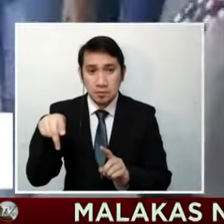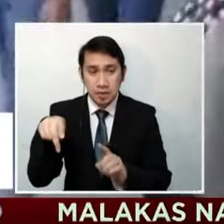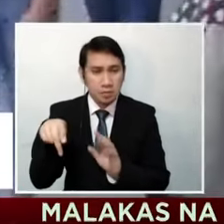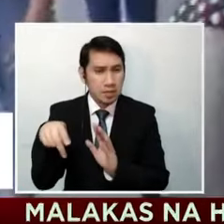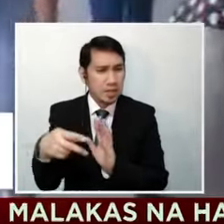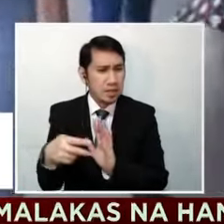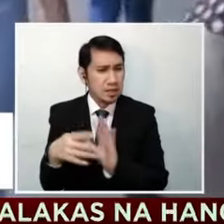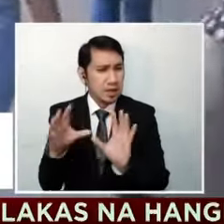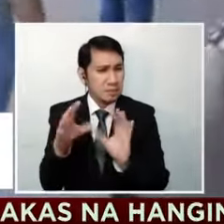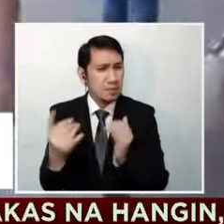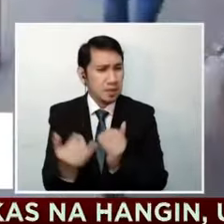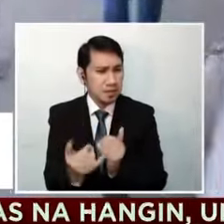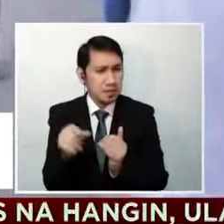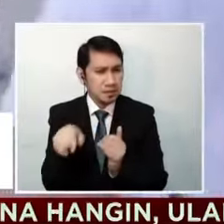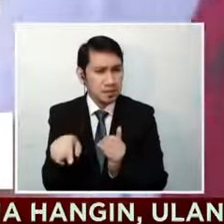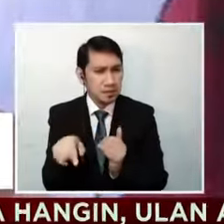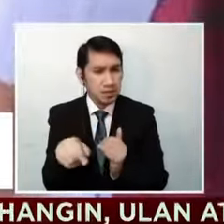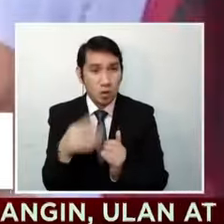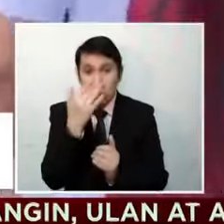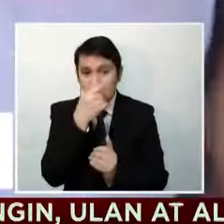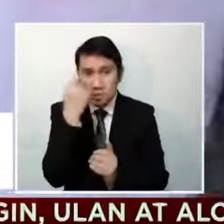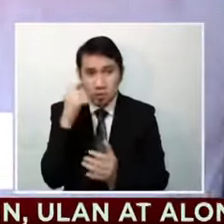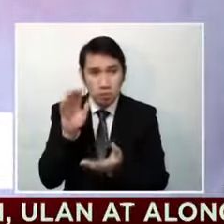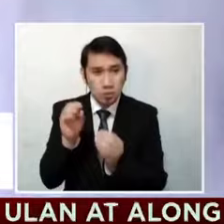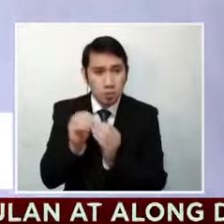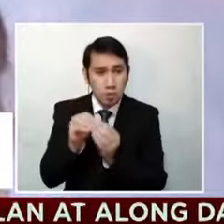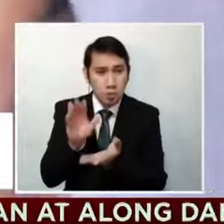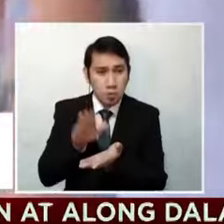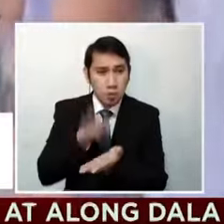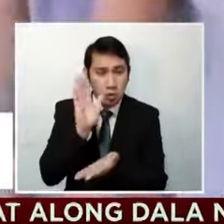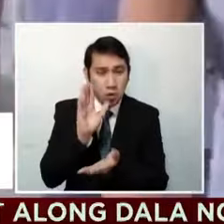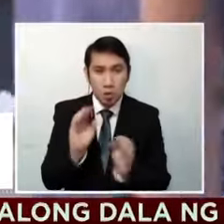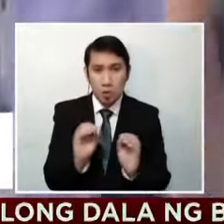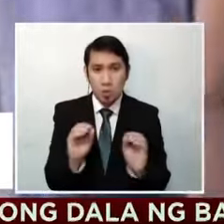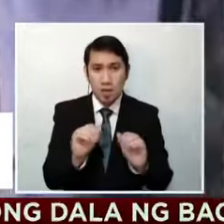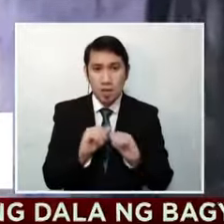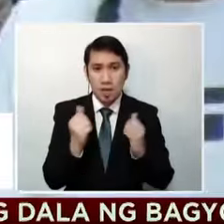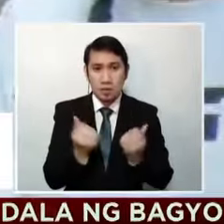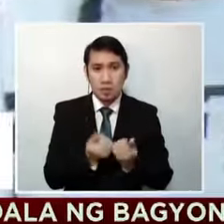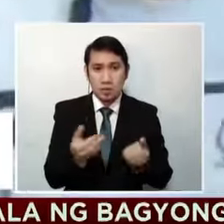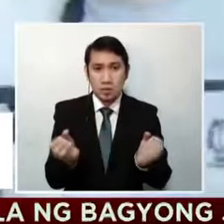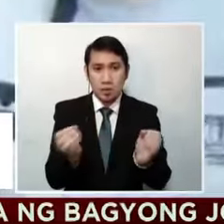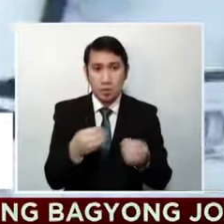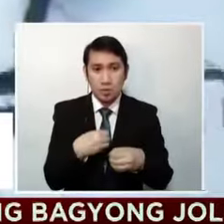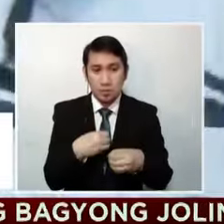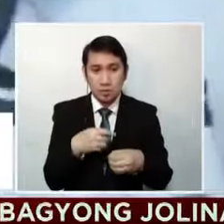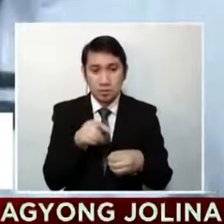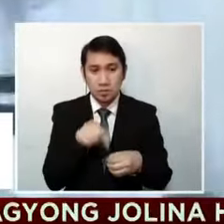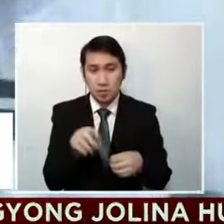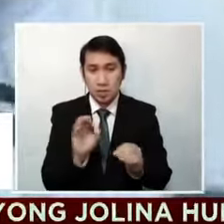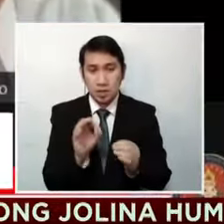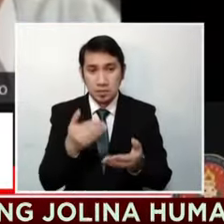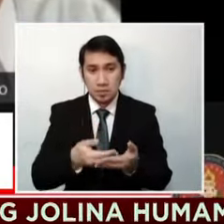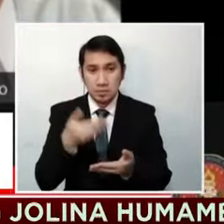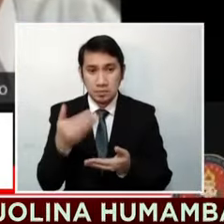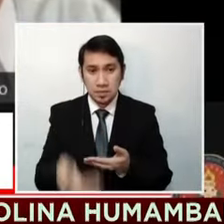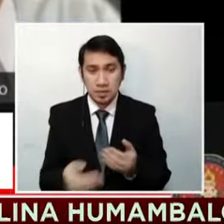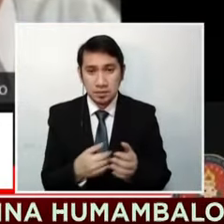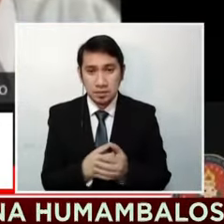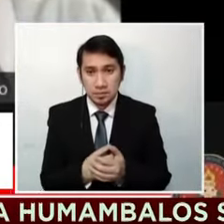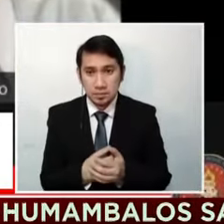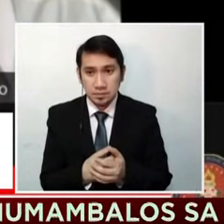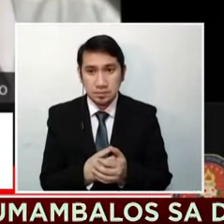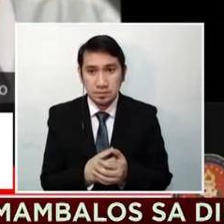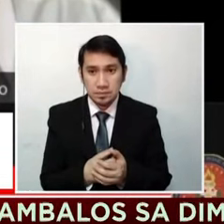Corporation. Mas mahal kasi ang mga ito kaya walang ahensya ng gobyerno ang gustong bumili mula sa supply ng PSDBM. Hindi